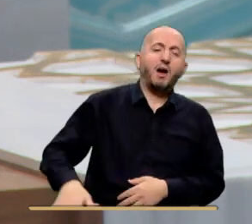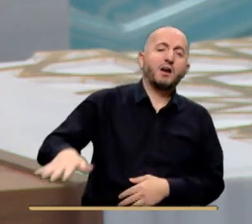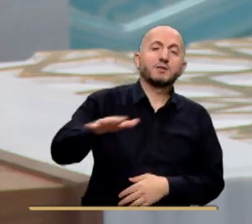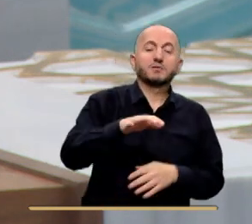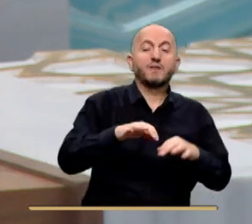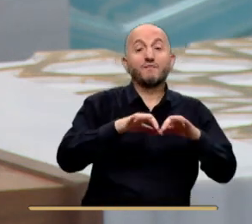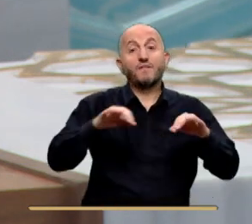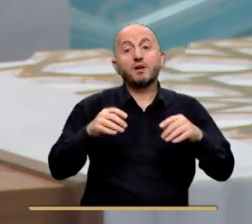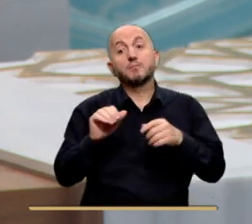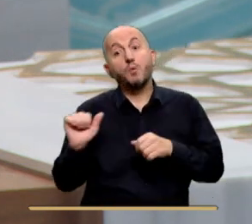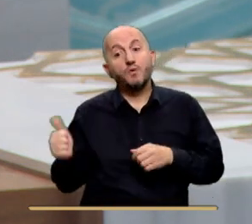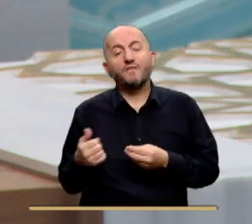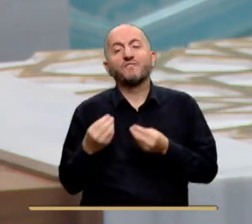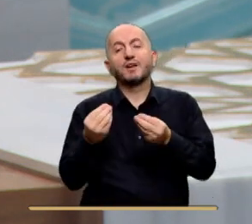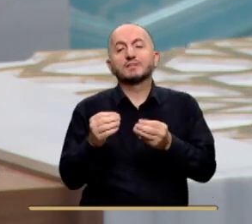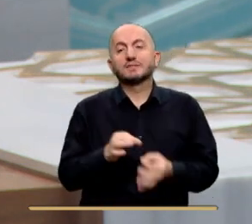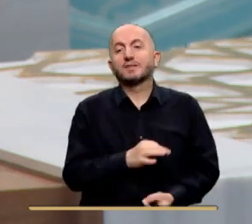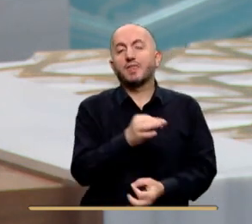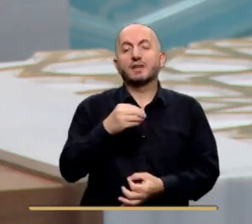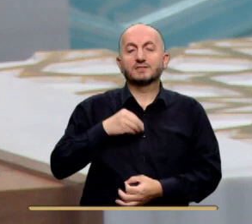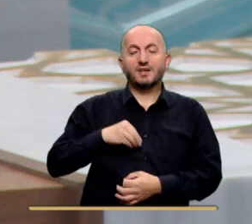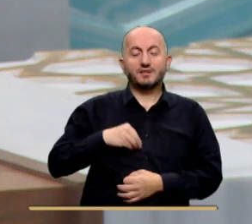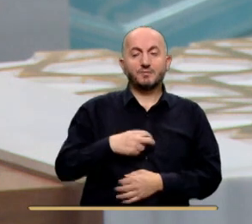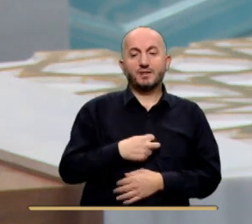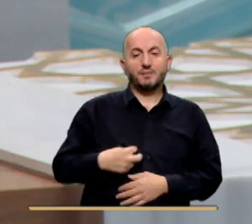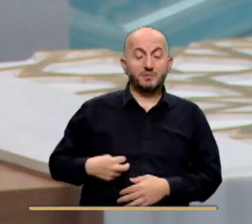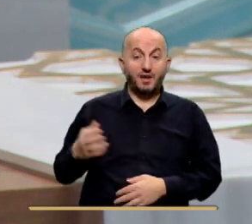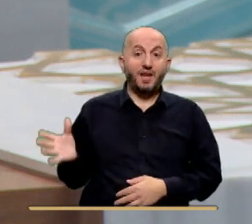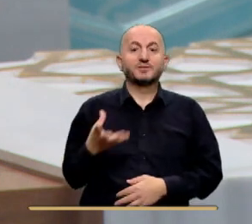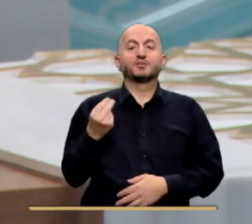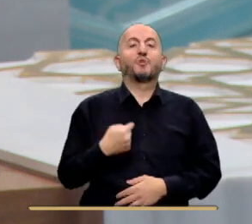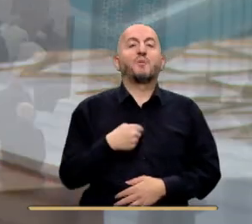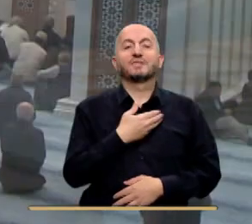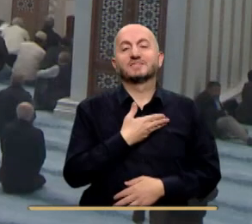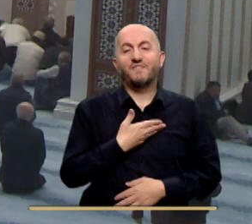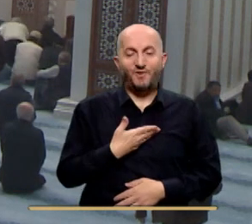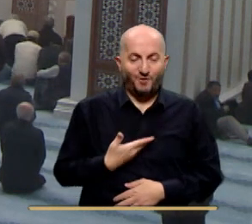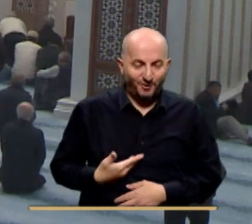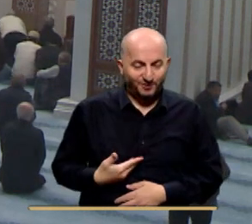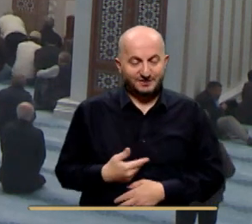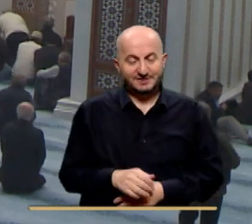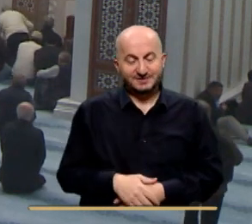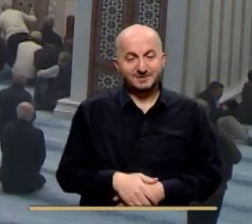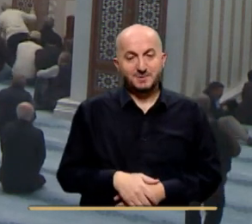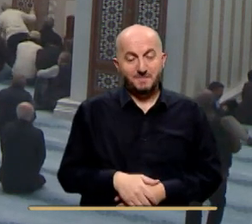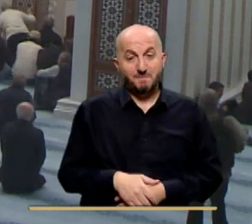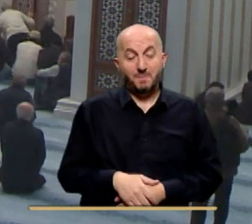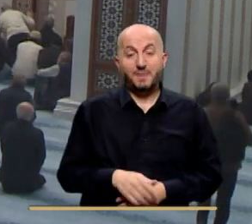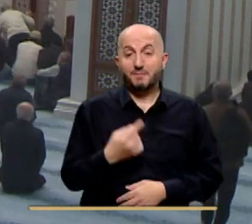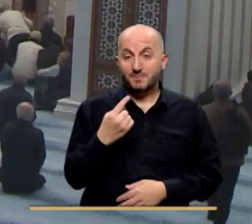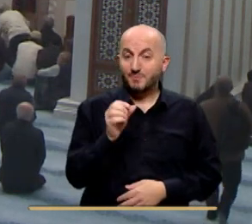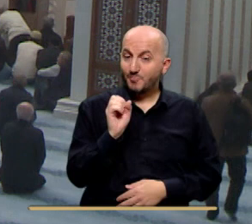bir değer verdi. İnsanlar zannederdi ki Peygamberimiz en çok beni seviyor. Yani bir